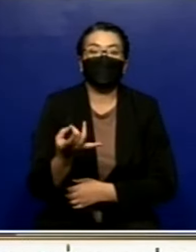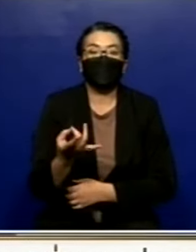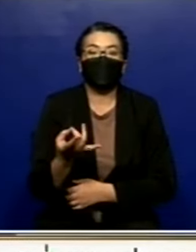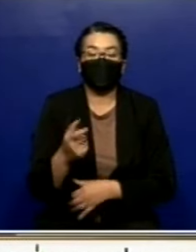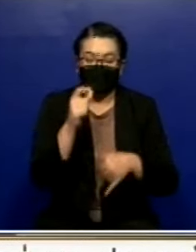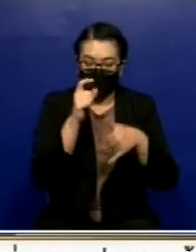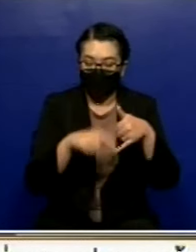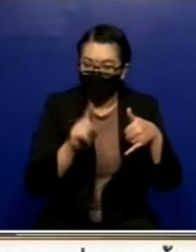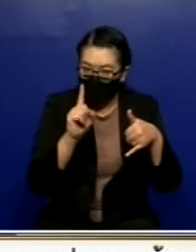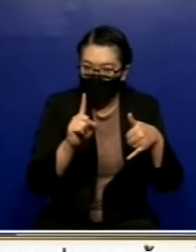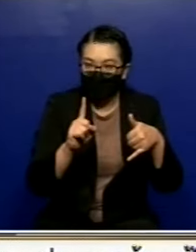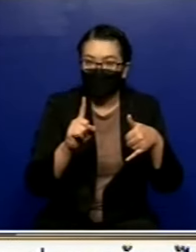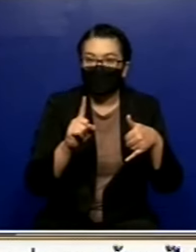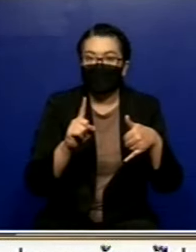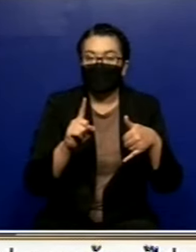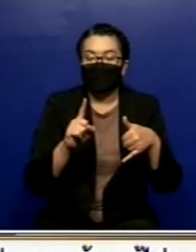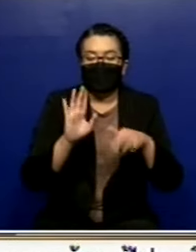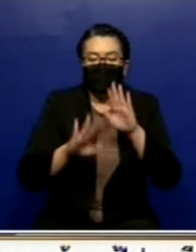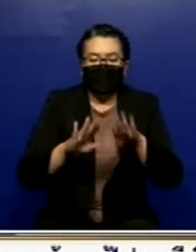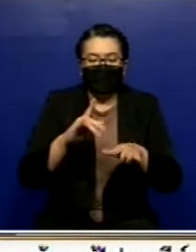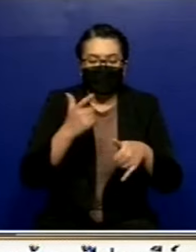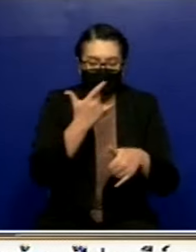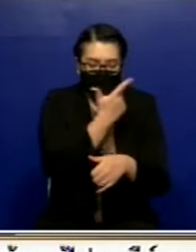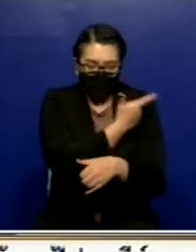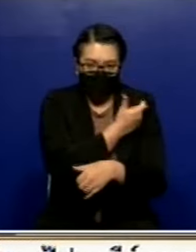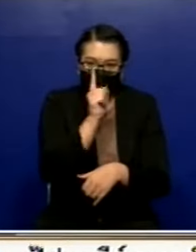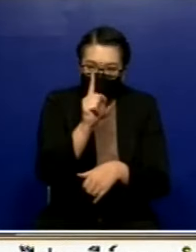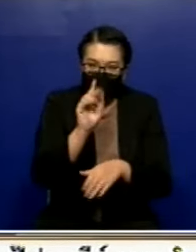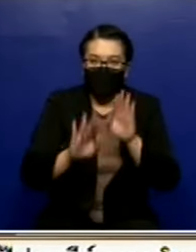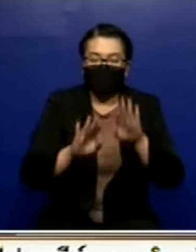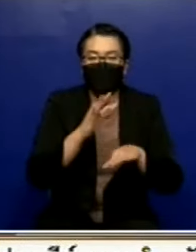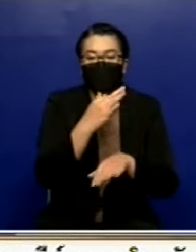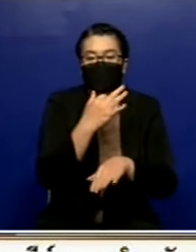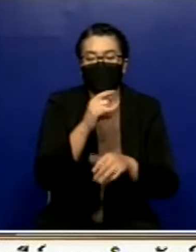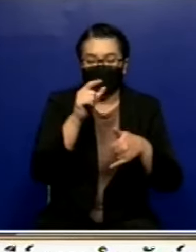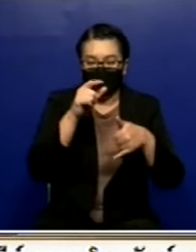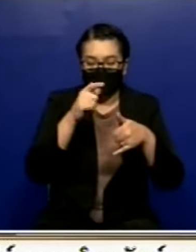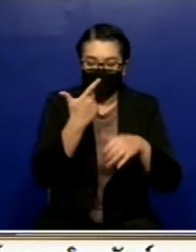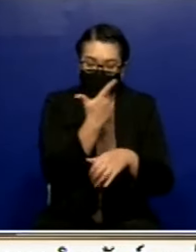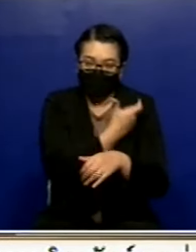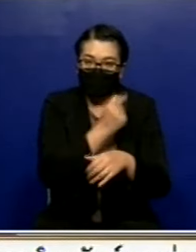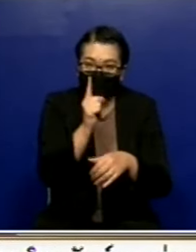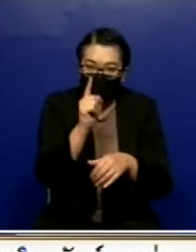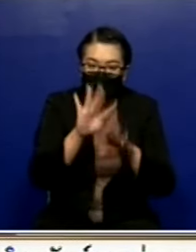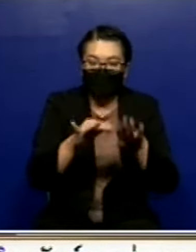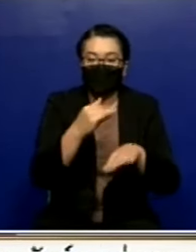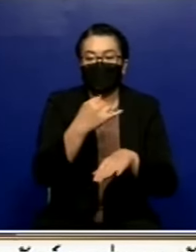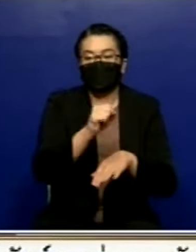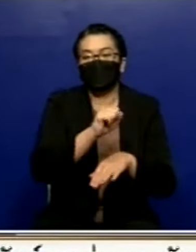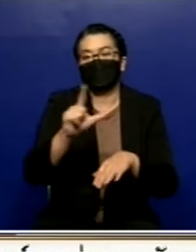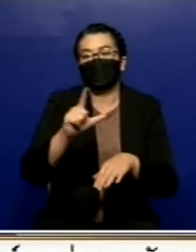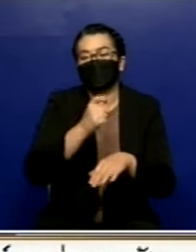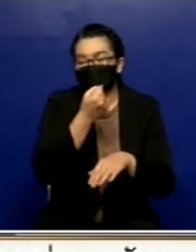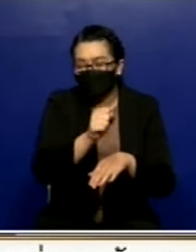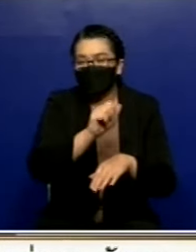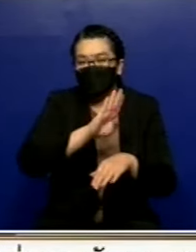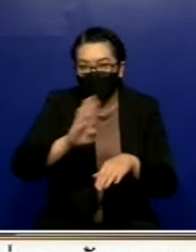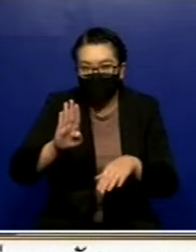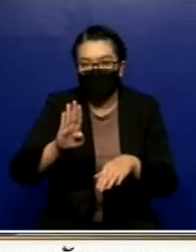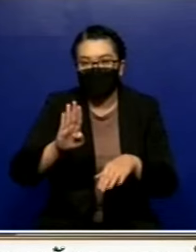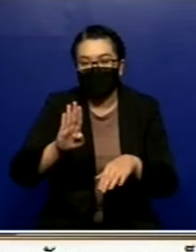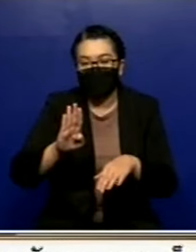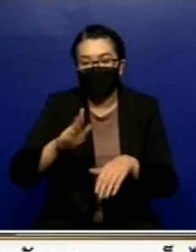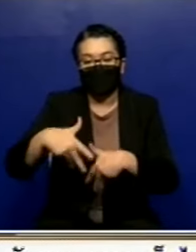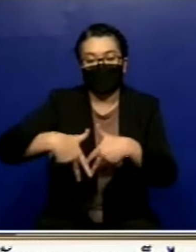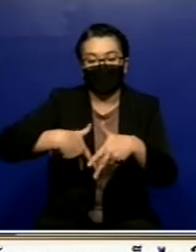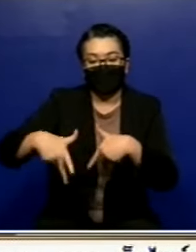คนหนึ่งไม่ต่ำกวา 10 หอ 20 บาแค่เข็มวักซีน 1 เข็มนั้ราคาก 10 บาทแล้วครับประชาชนต